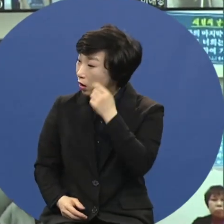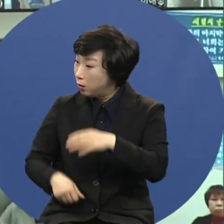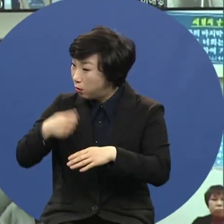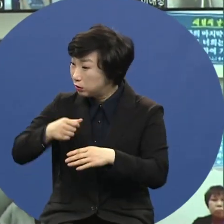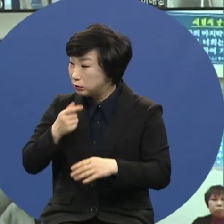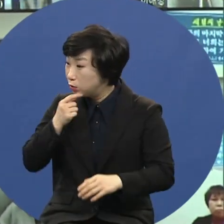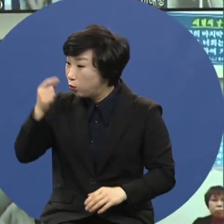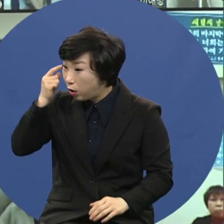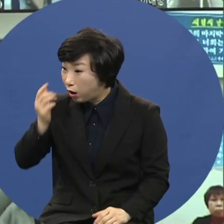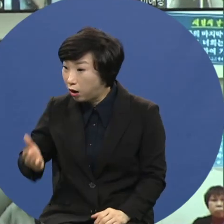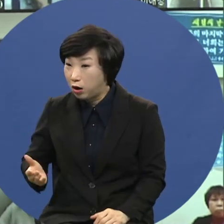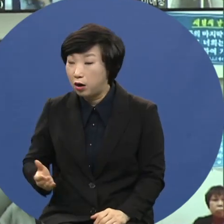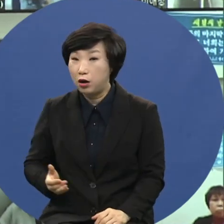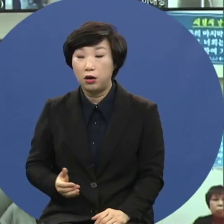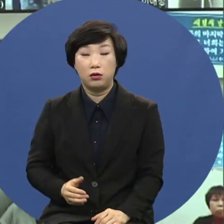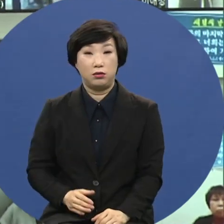싫어?